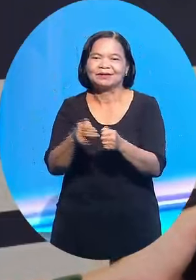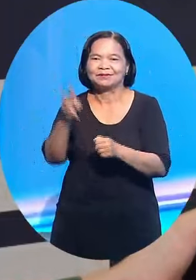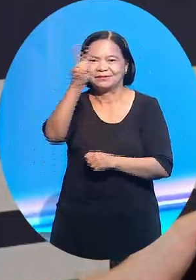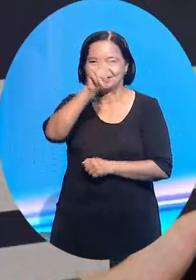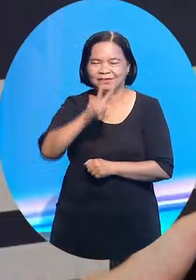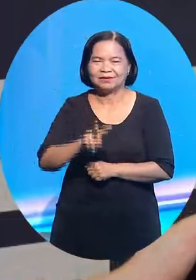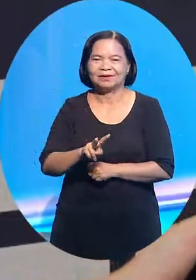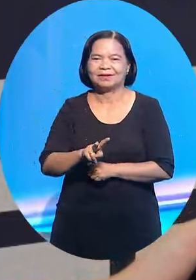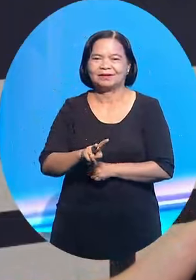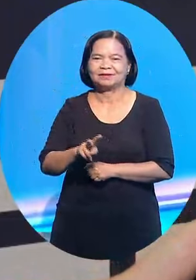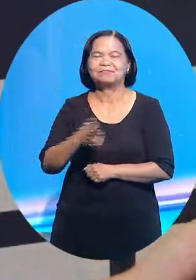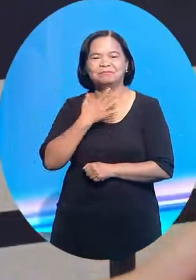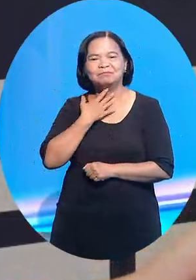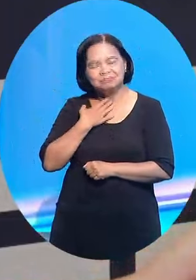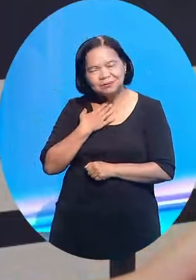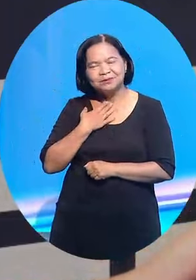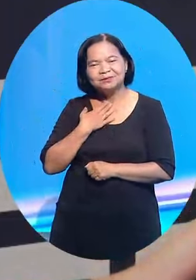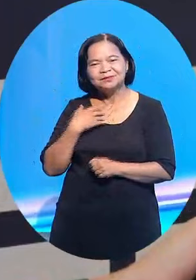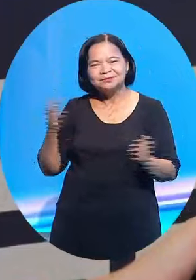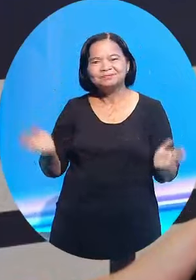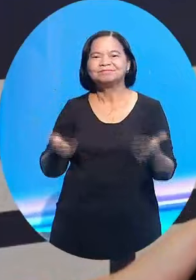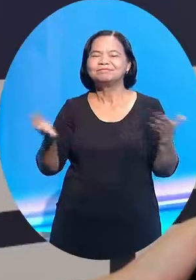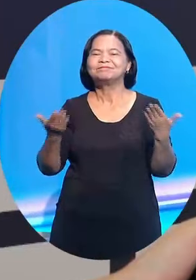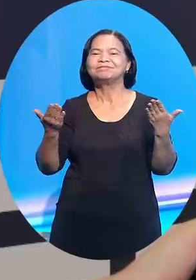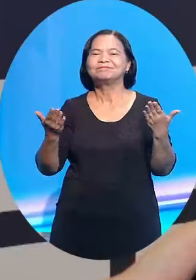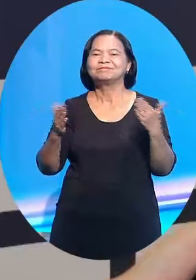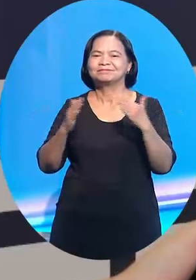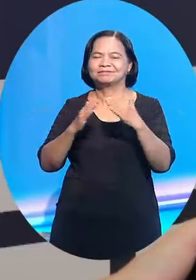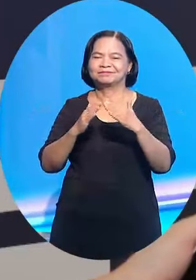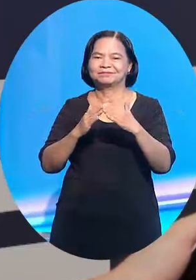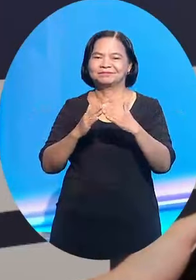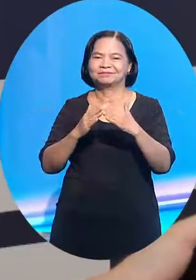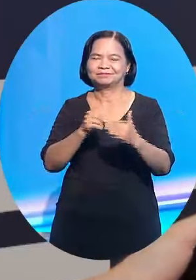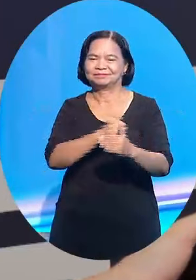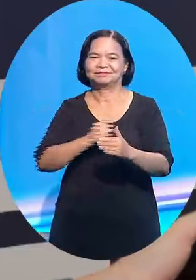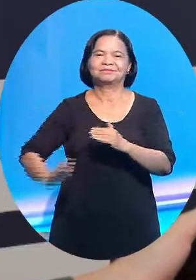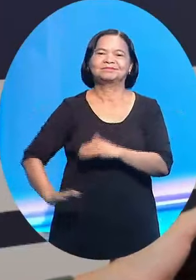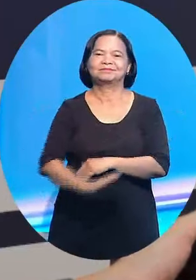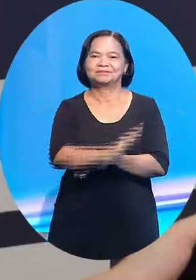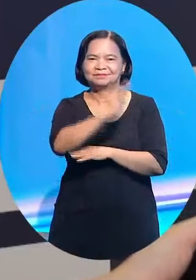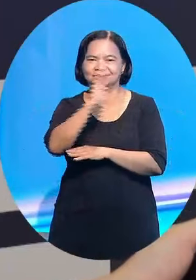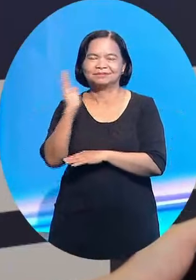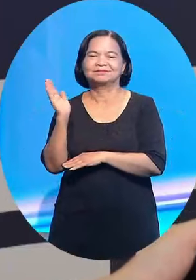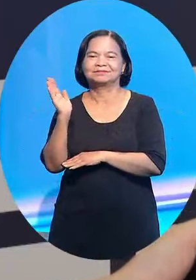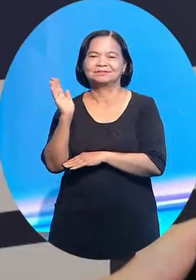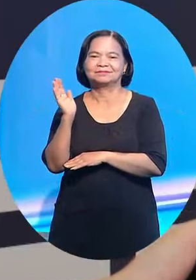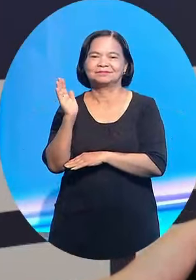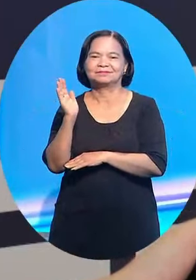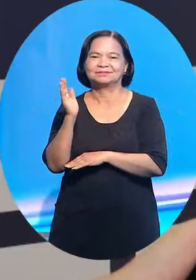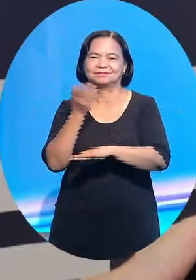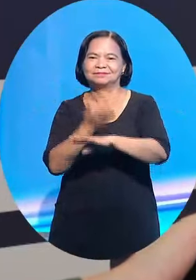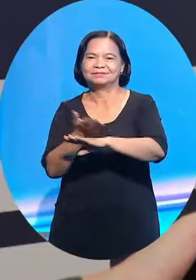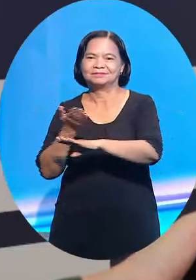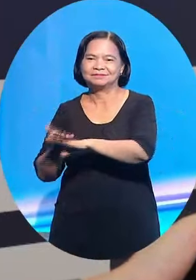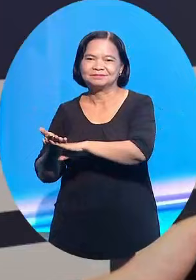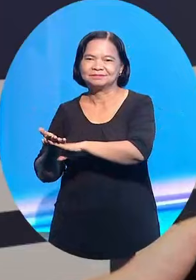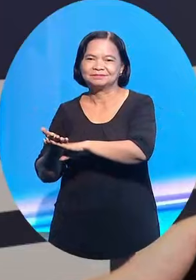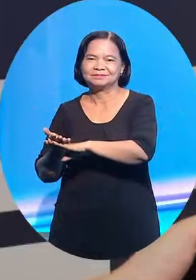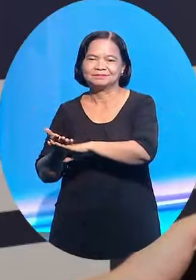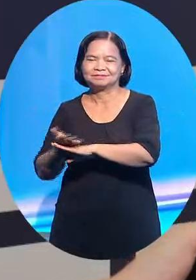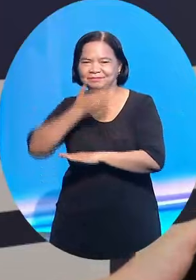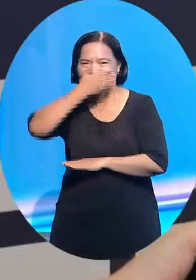Tại vì chúng tôi cũng rất là muốn khuyến khích các nhà phát hành game phát triển một cái sản phẩm, một tác phẩm mà nó